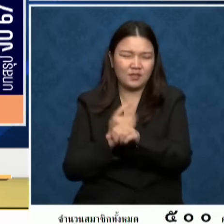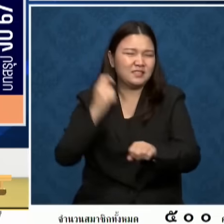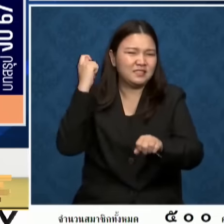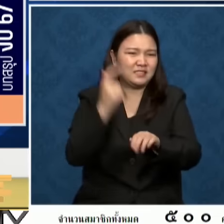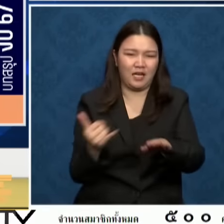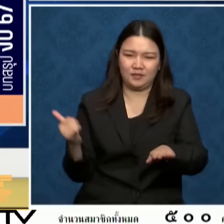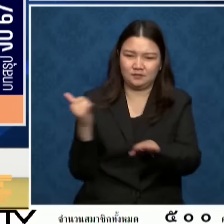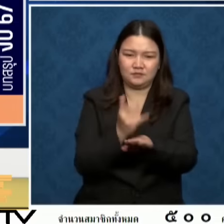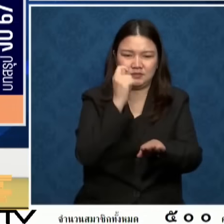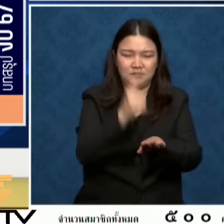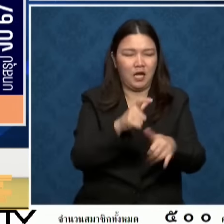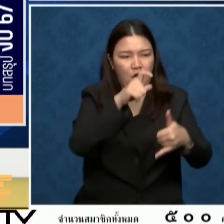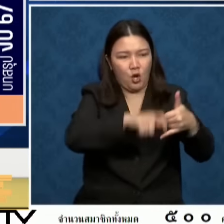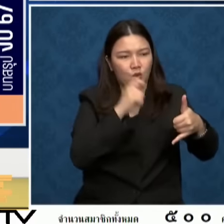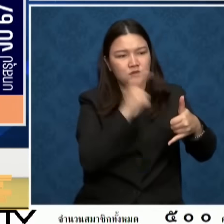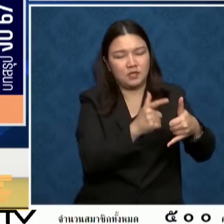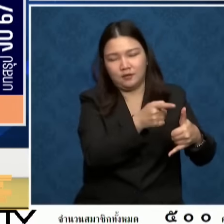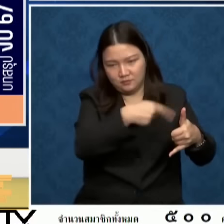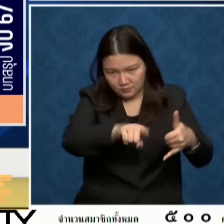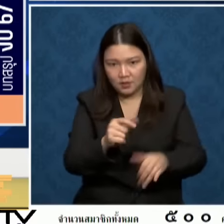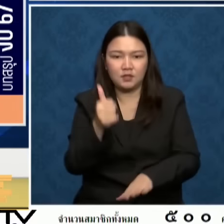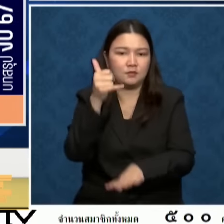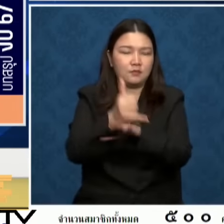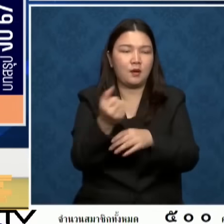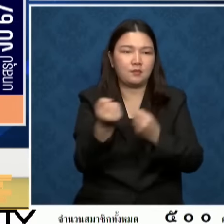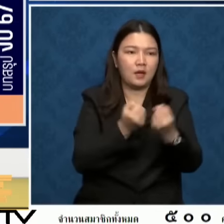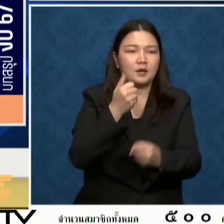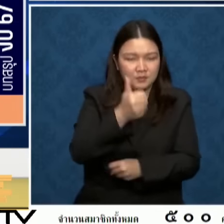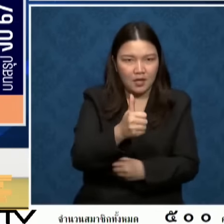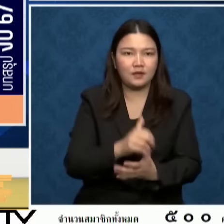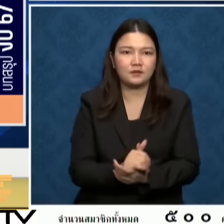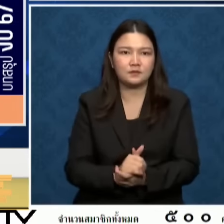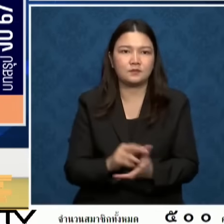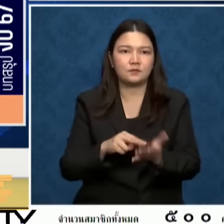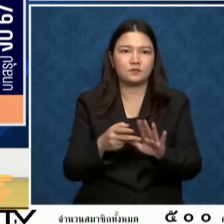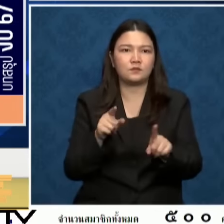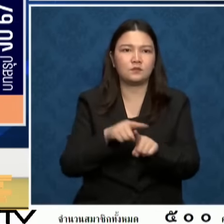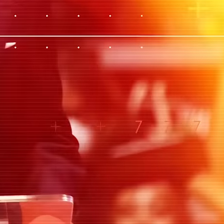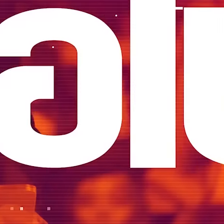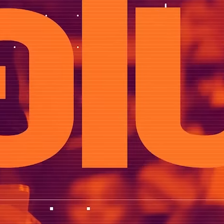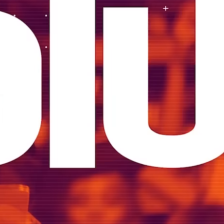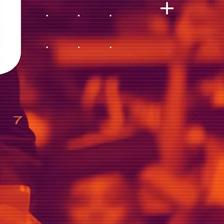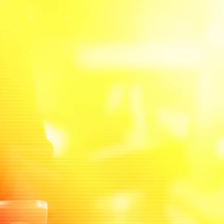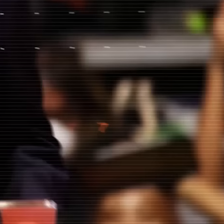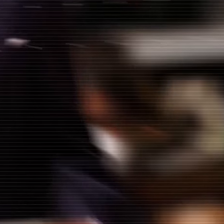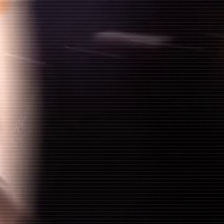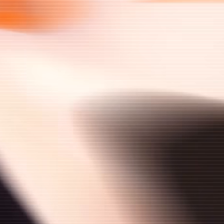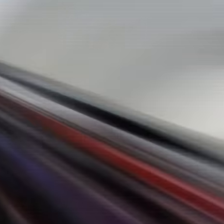เครองจากกลรถบิการตางๆี่อยู่ตามศูน์ก็กรองการจคนไมพอขับแล้ครั